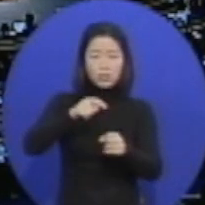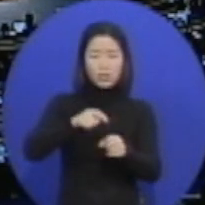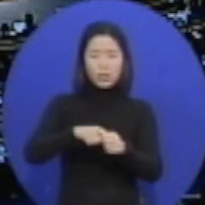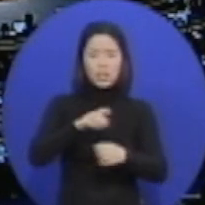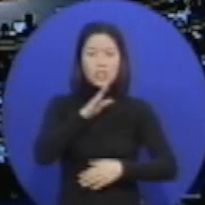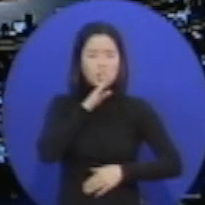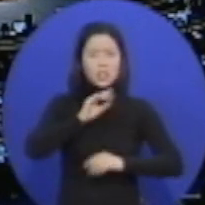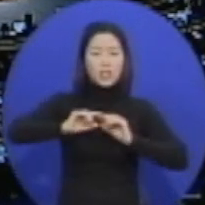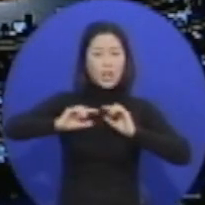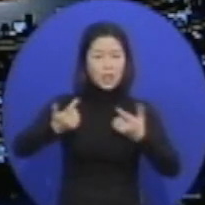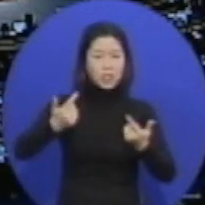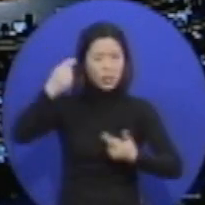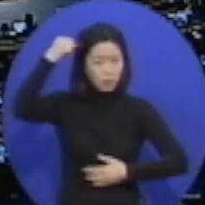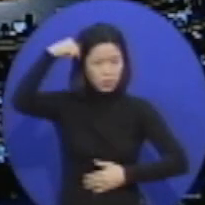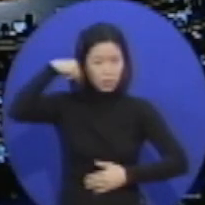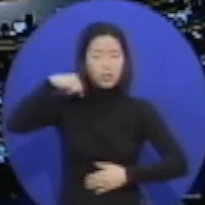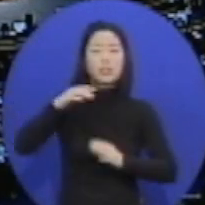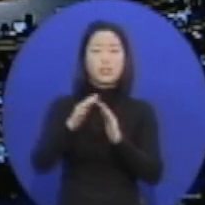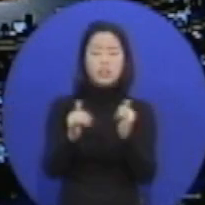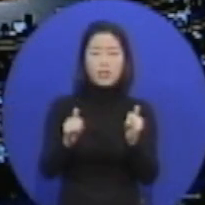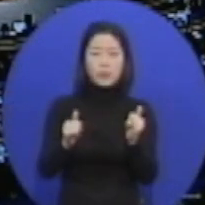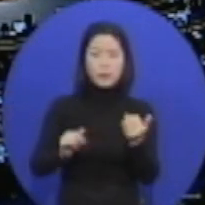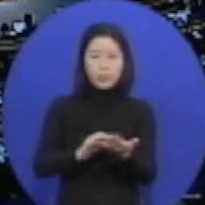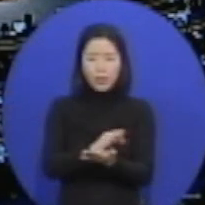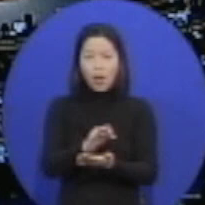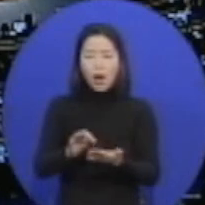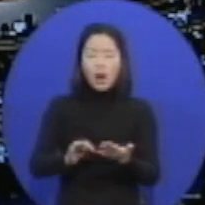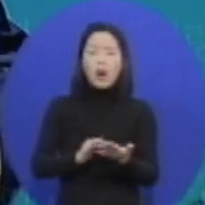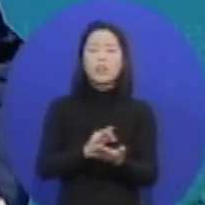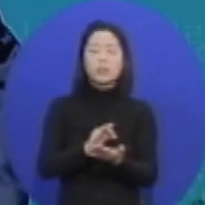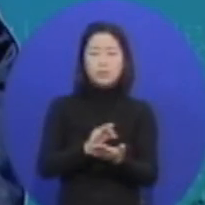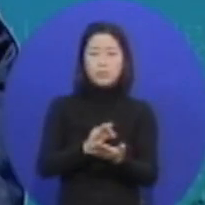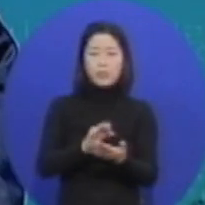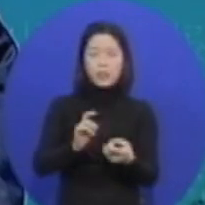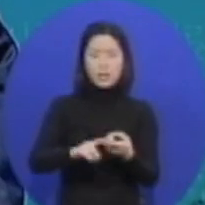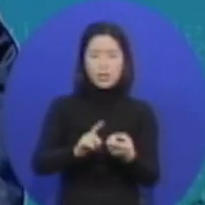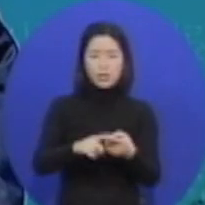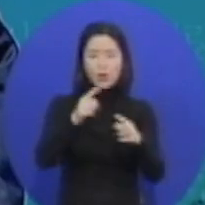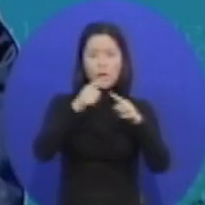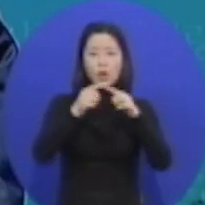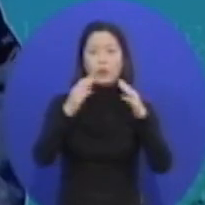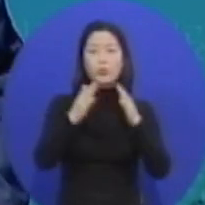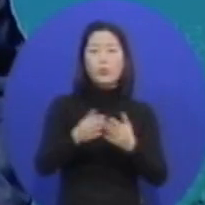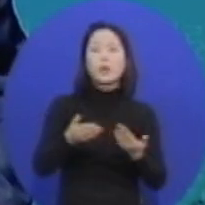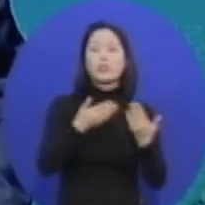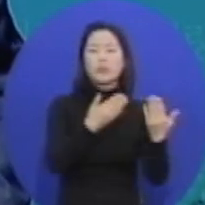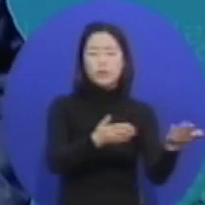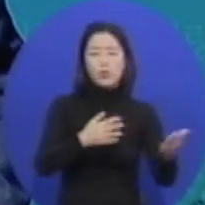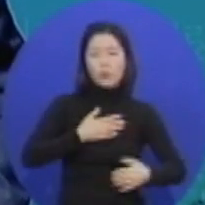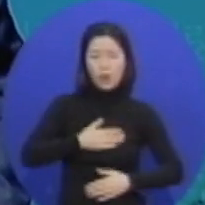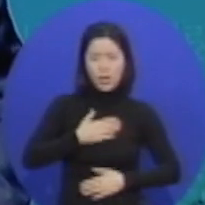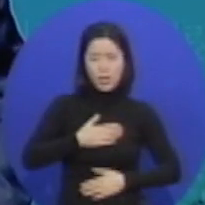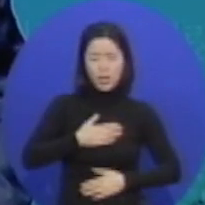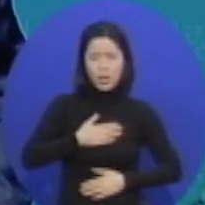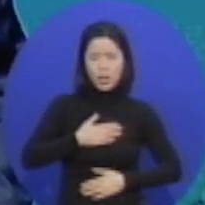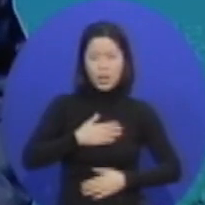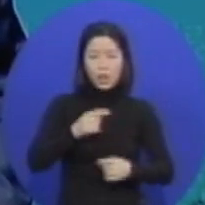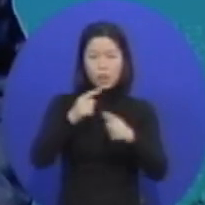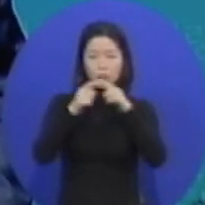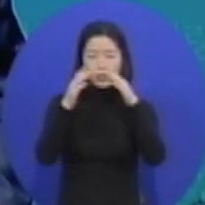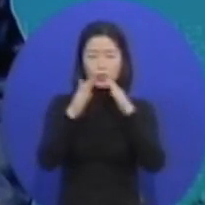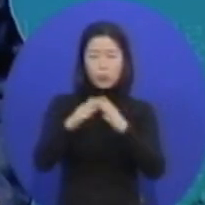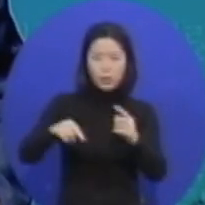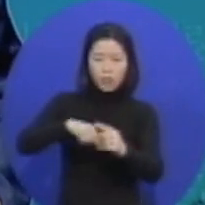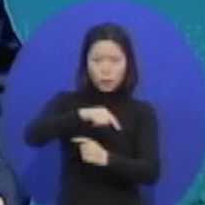느껴지는 분들은 헌금하는 것을 그냥 교회 다가 하는 걸 알 아이 교회의 운영하는 데 좀